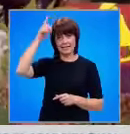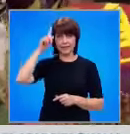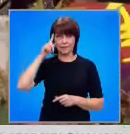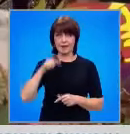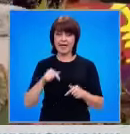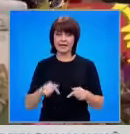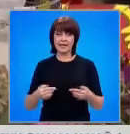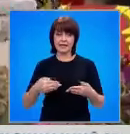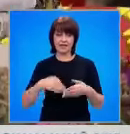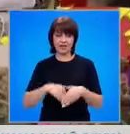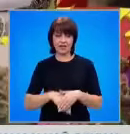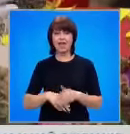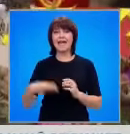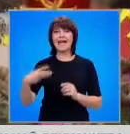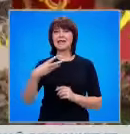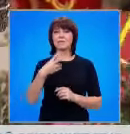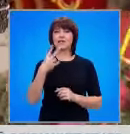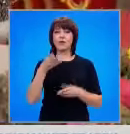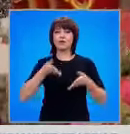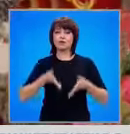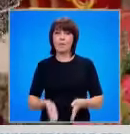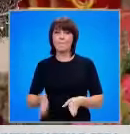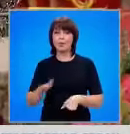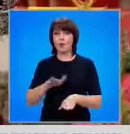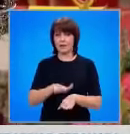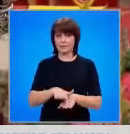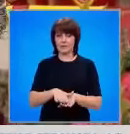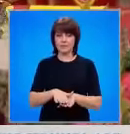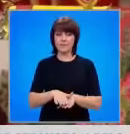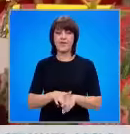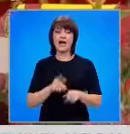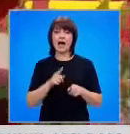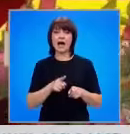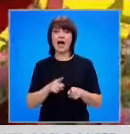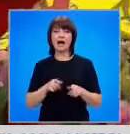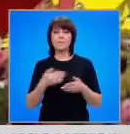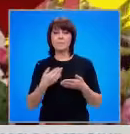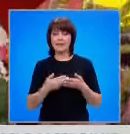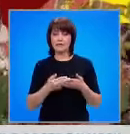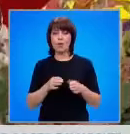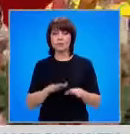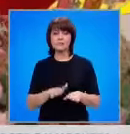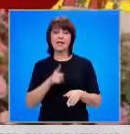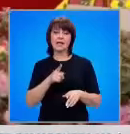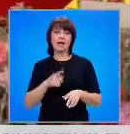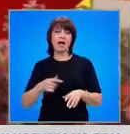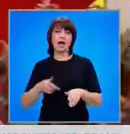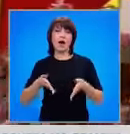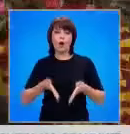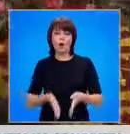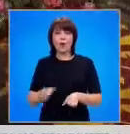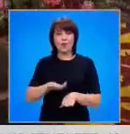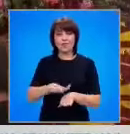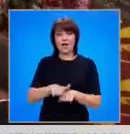Тази вечер в Уиндзор Елизабет II ще бъде погребана в параклиса Сейнт Джордж, а до нея ще бъде положен ковчега на обичания й съпруг принц Филип.